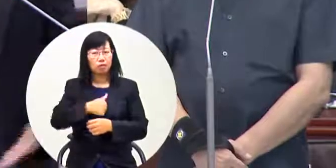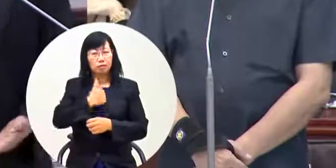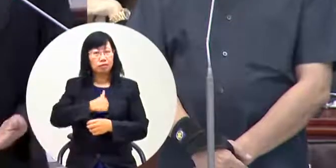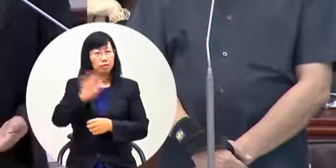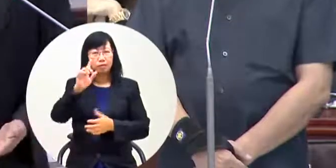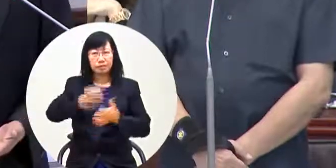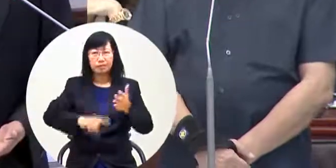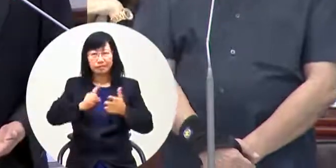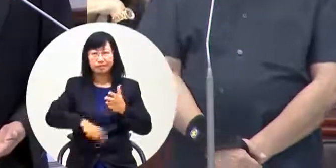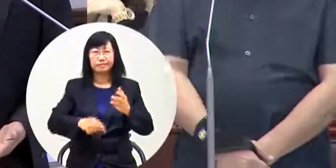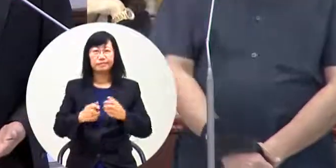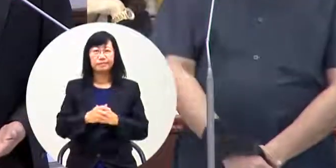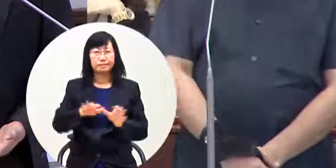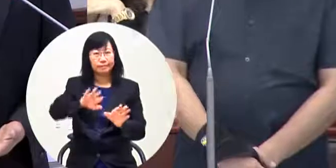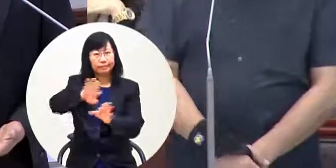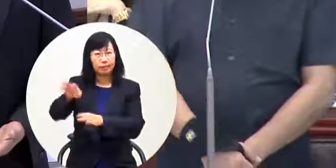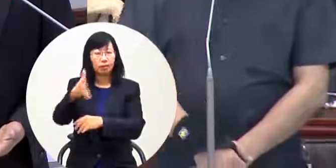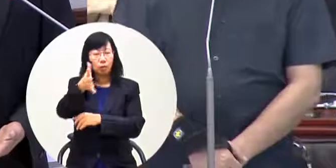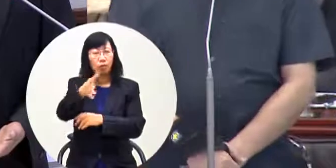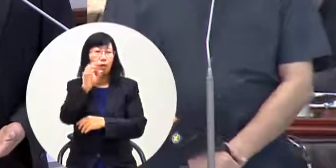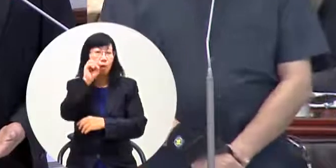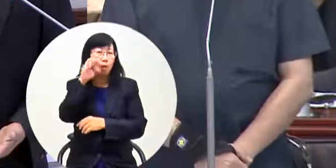感的原因是什么？